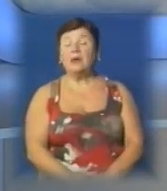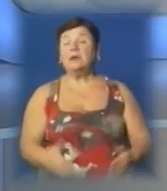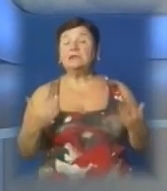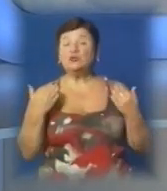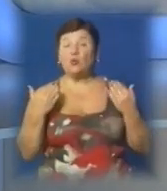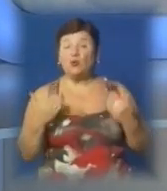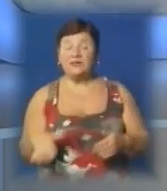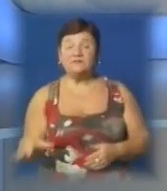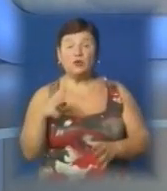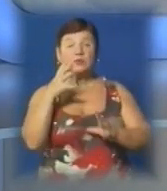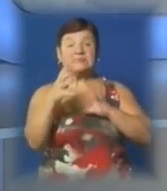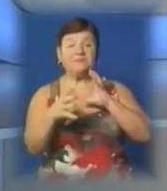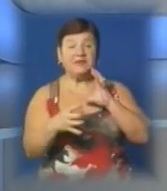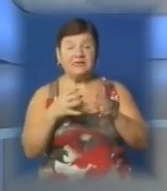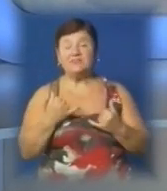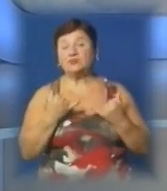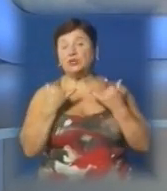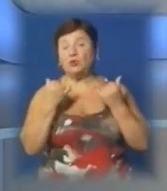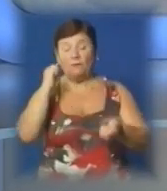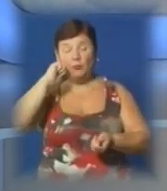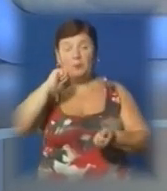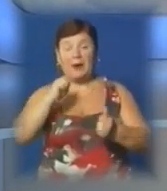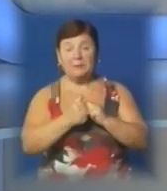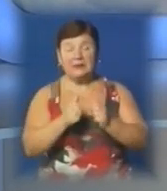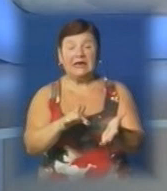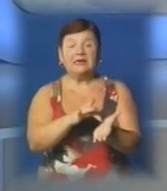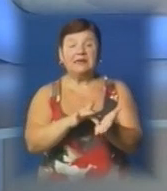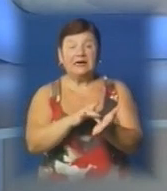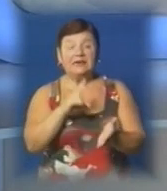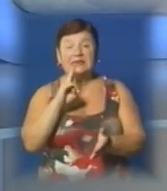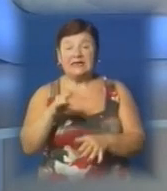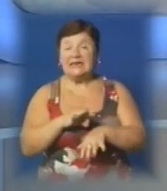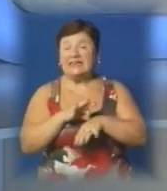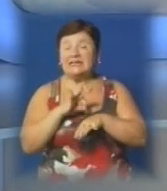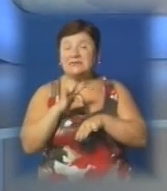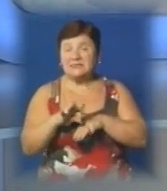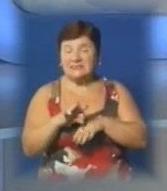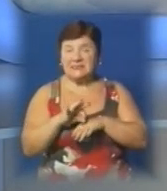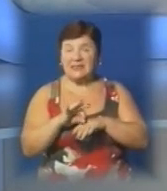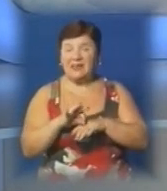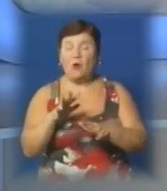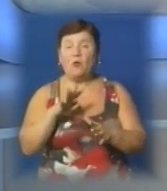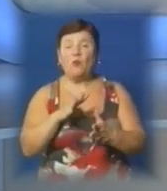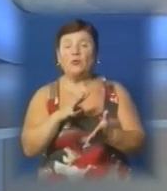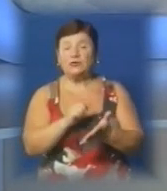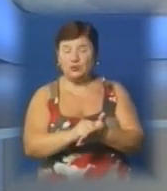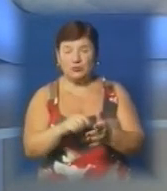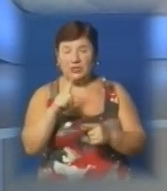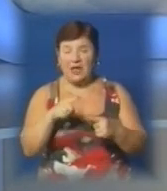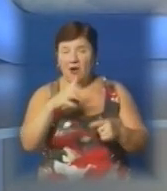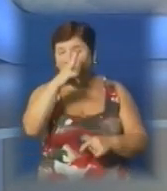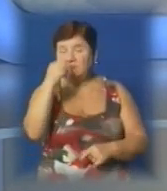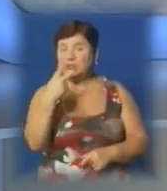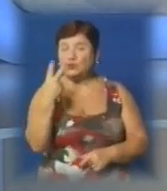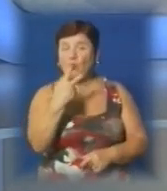Сьогодні в усьому світі вшановують пам'ять ромів, котрих нацисти знищили в концтаборі Аушвіц-Біркенау. У ніч з